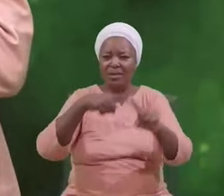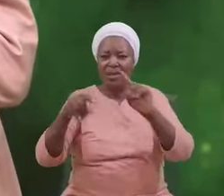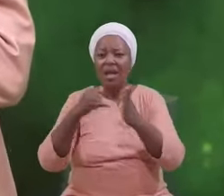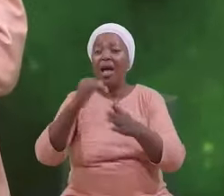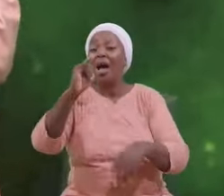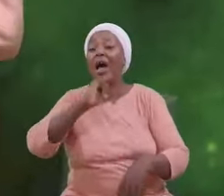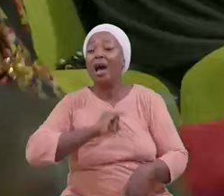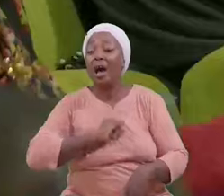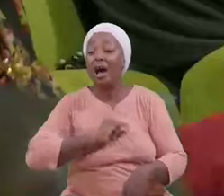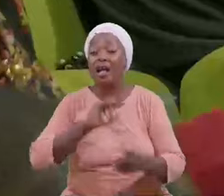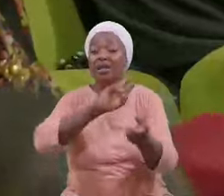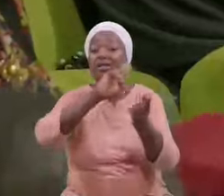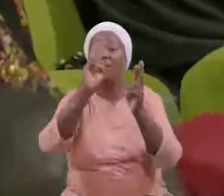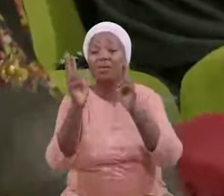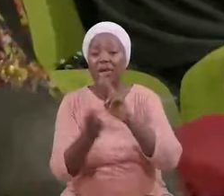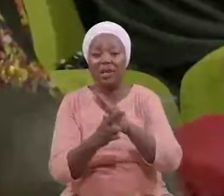je m'en repens.